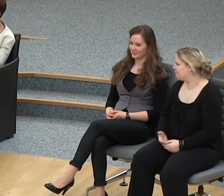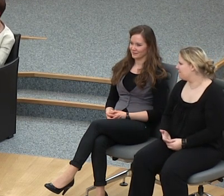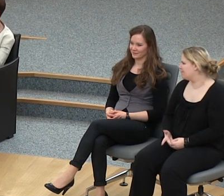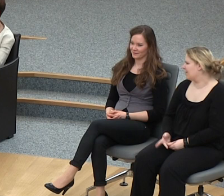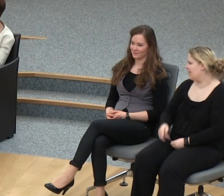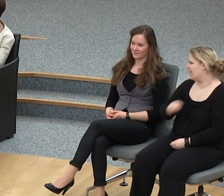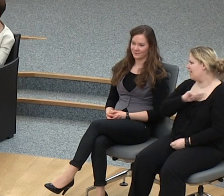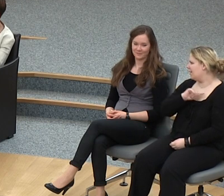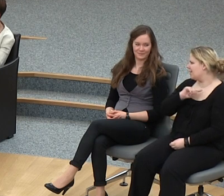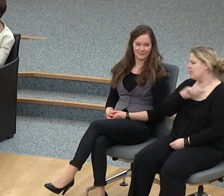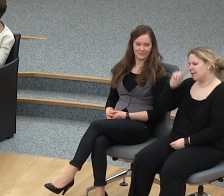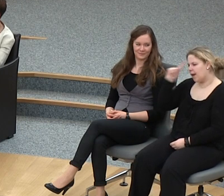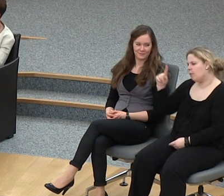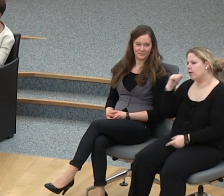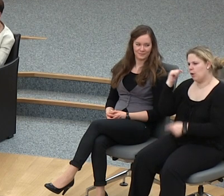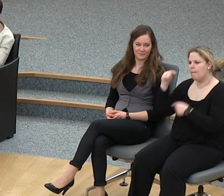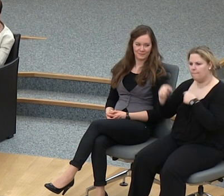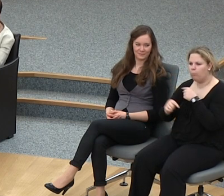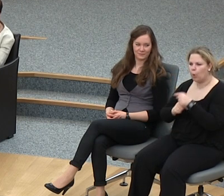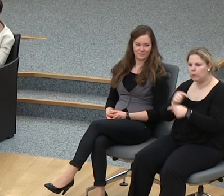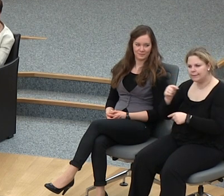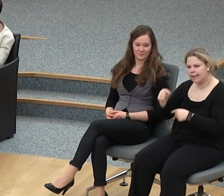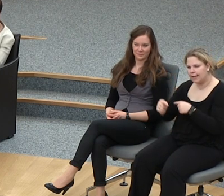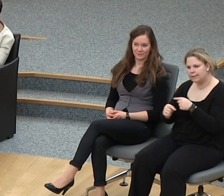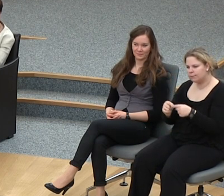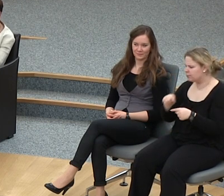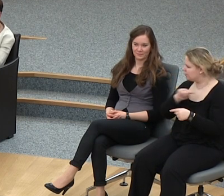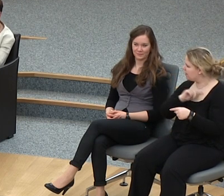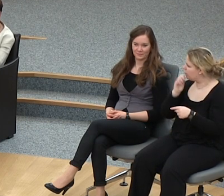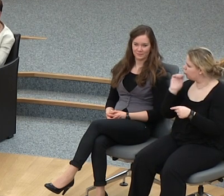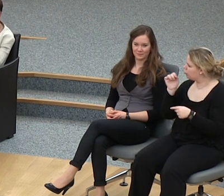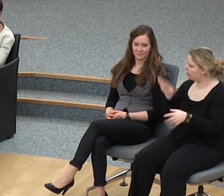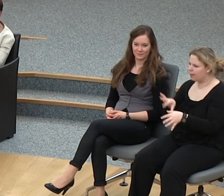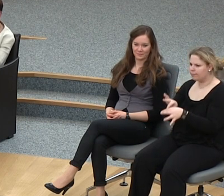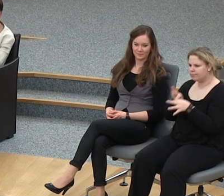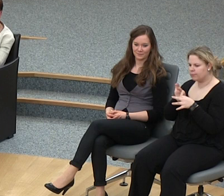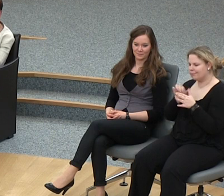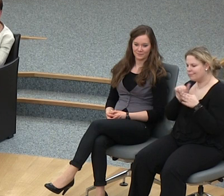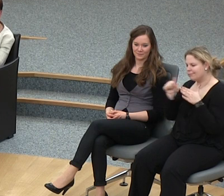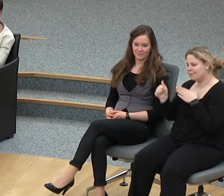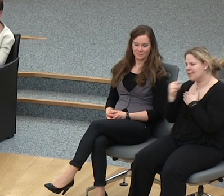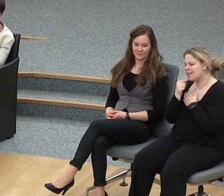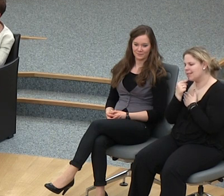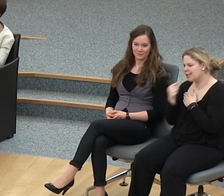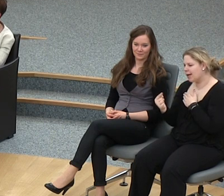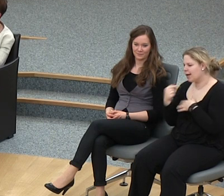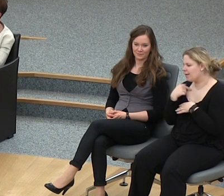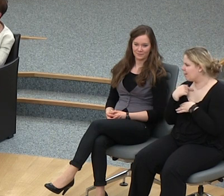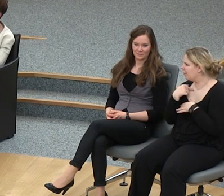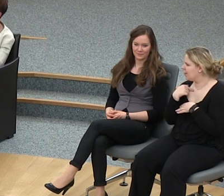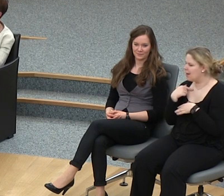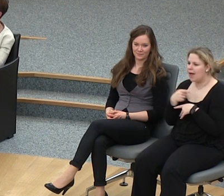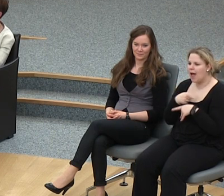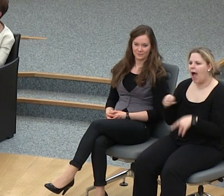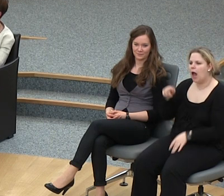schon richtig, es ist ein Prozess. Aber ich möchte noch einen Punkt vorneweg sagen. Es ist ein Recht von Bürgerinnen